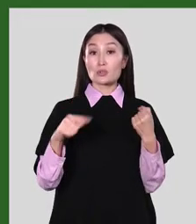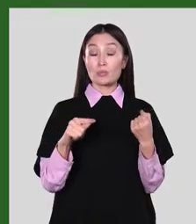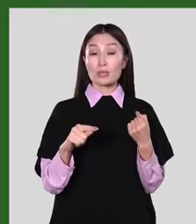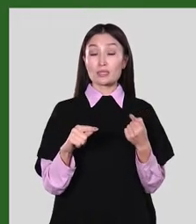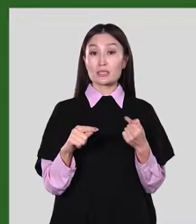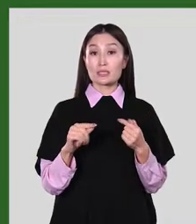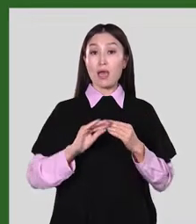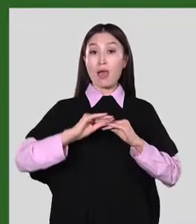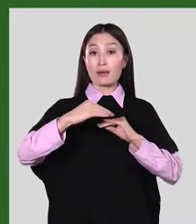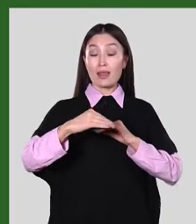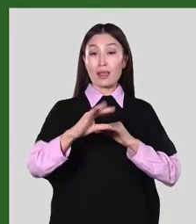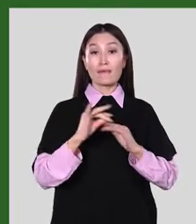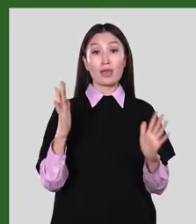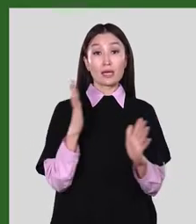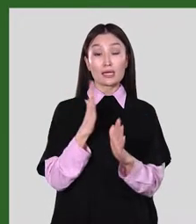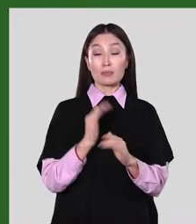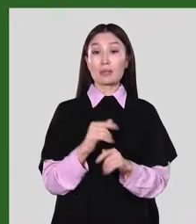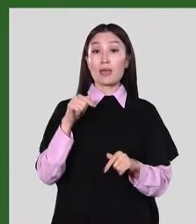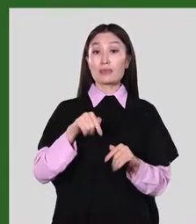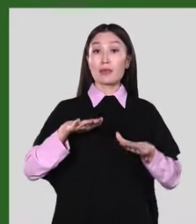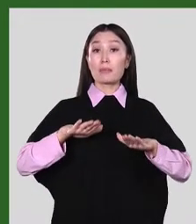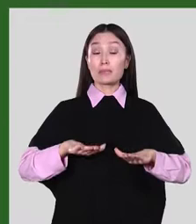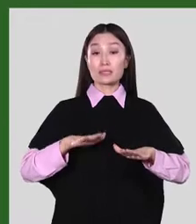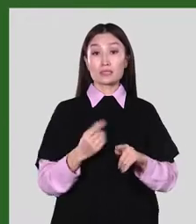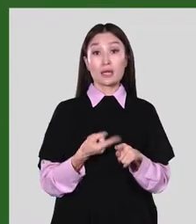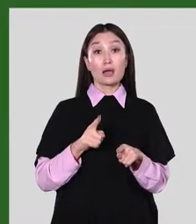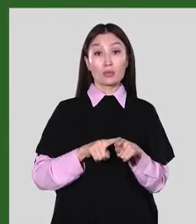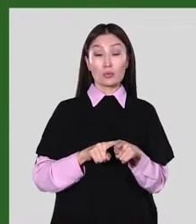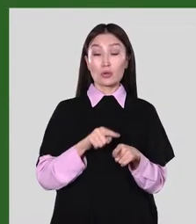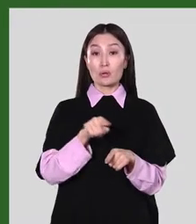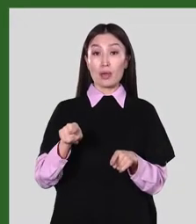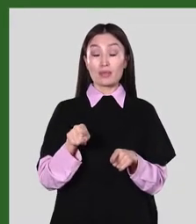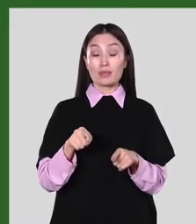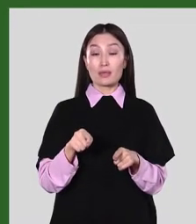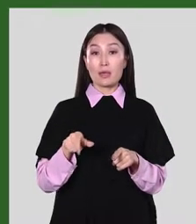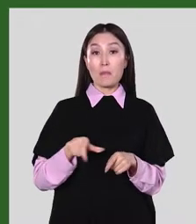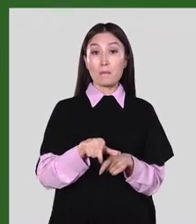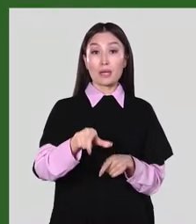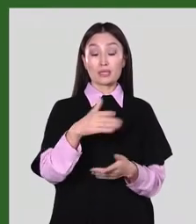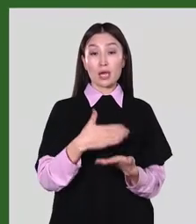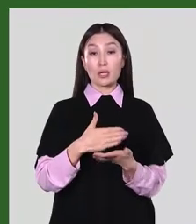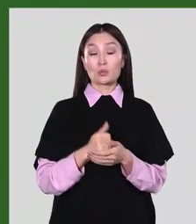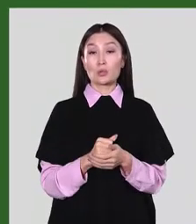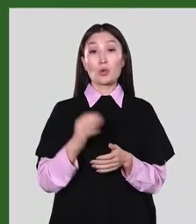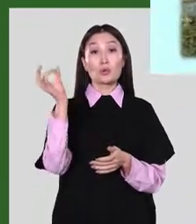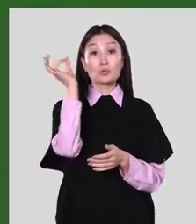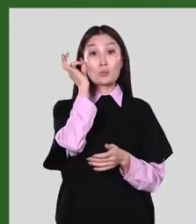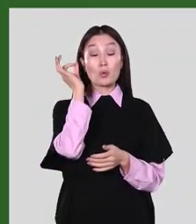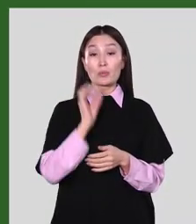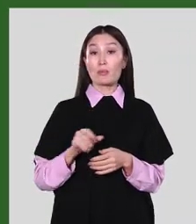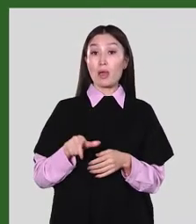рельефа и климата тех местностей по которым они протекают вспомним что